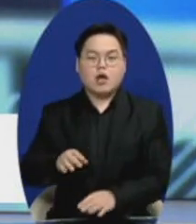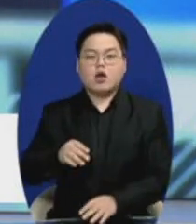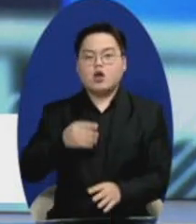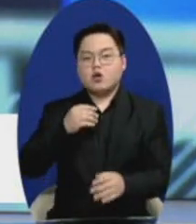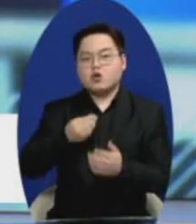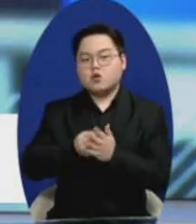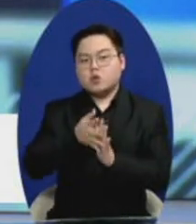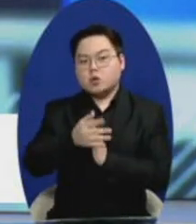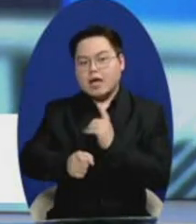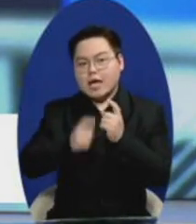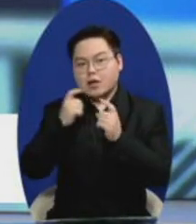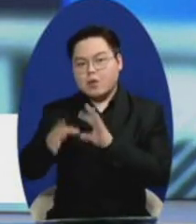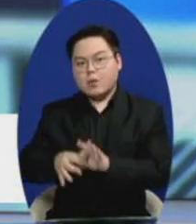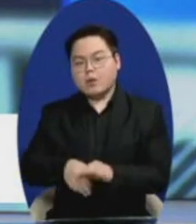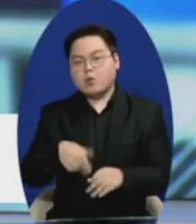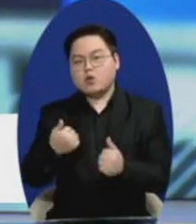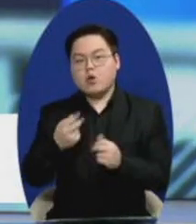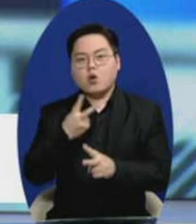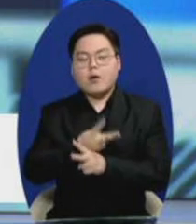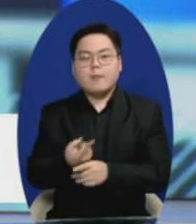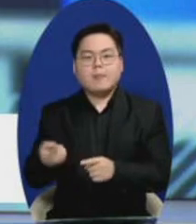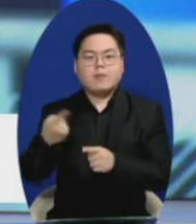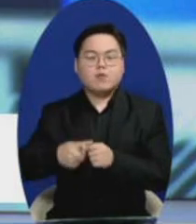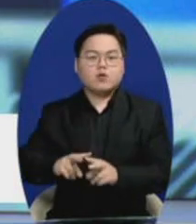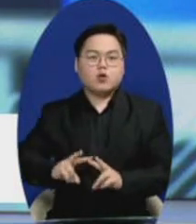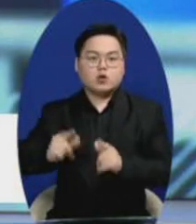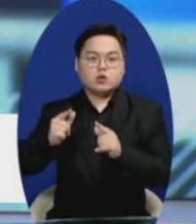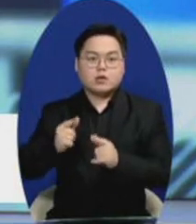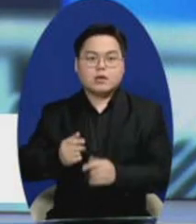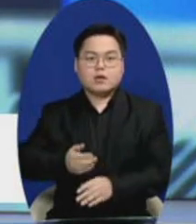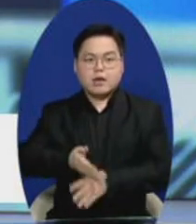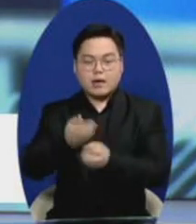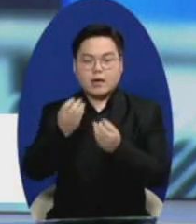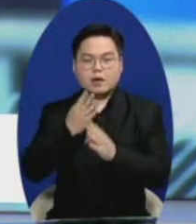холбогдох зарим хуулийн нэмэлт өөрчлөлтийн төслийг боловсруулад байгаа юм